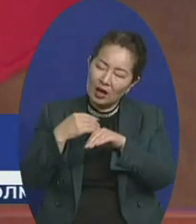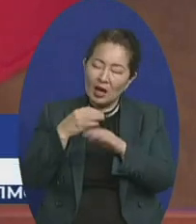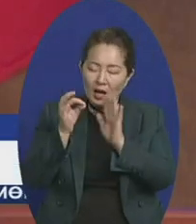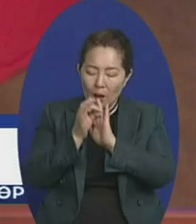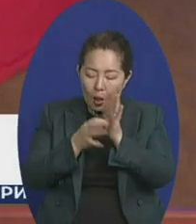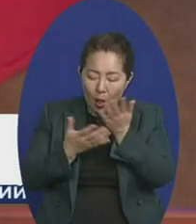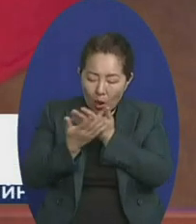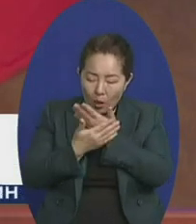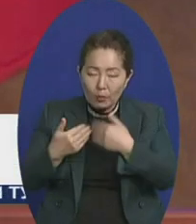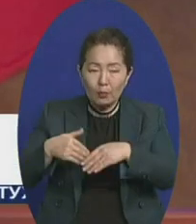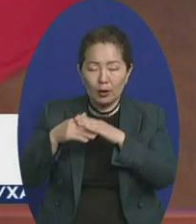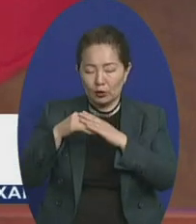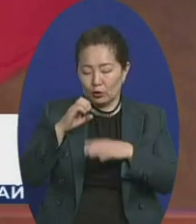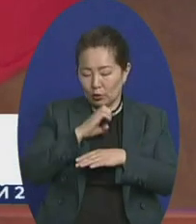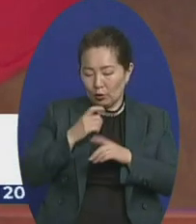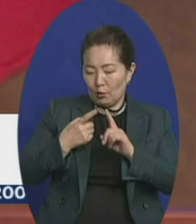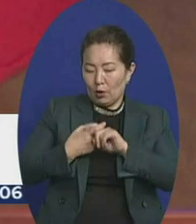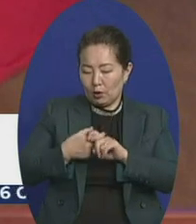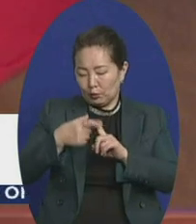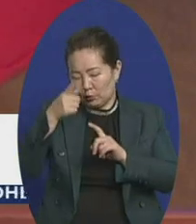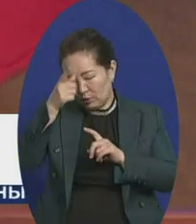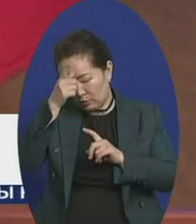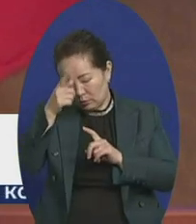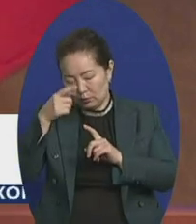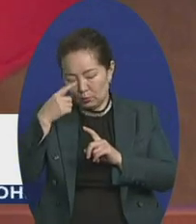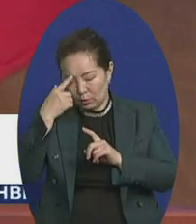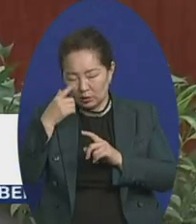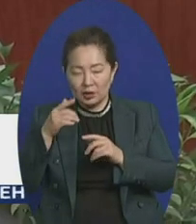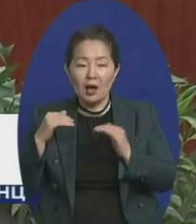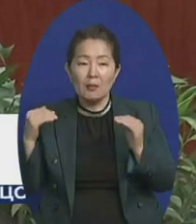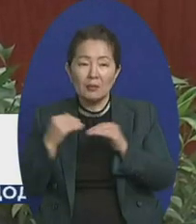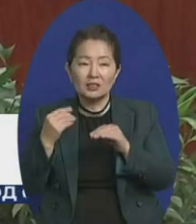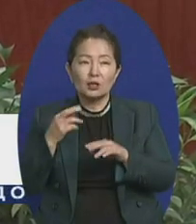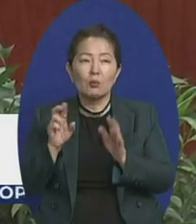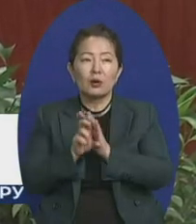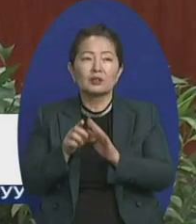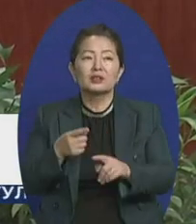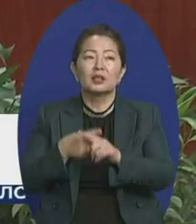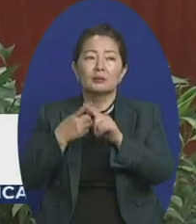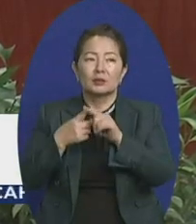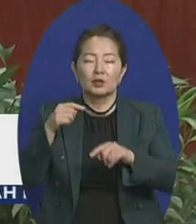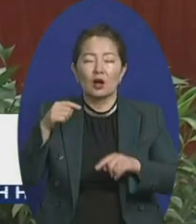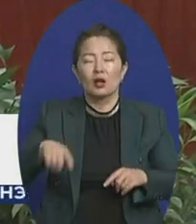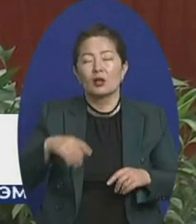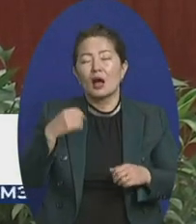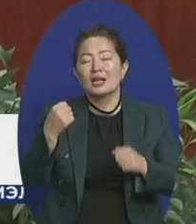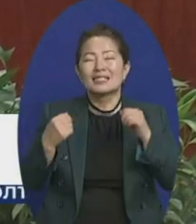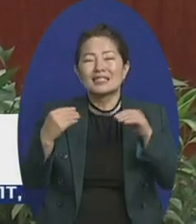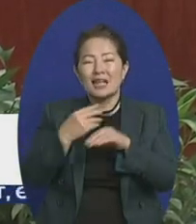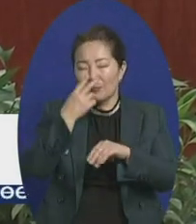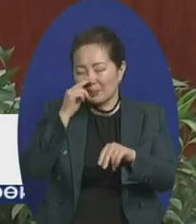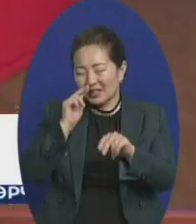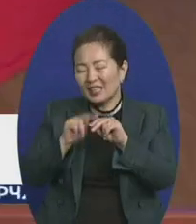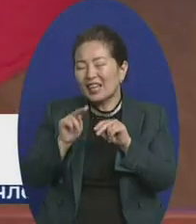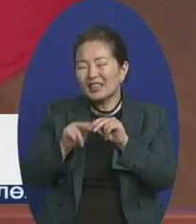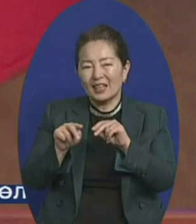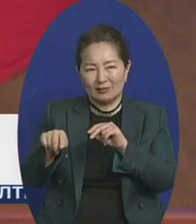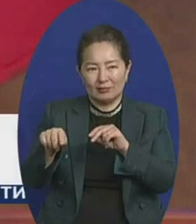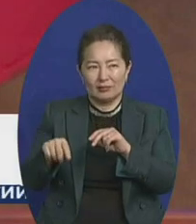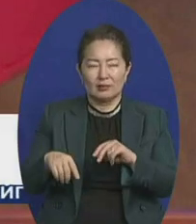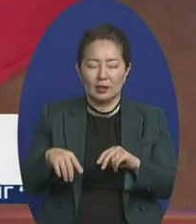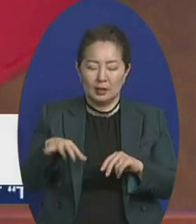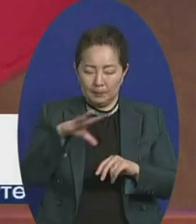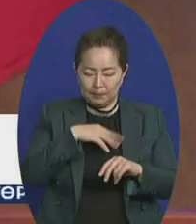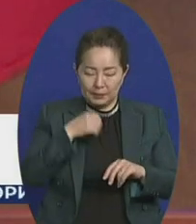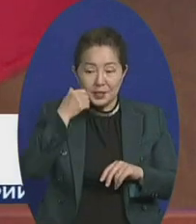Европын холбоо Монгол улсын хооронд тээврийн одоо бас бололцоо боломж нэмэгдэнэ. Өнөөдөр автозамын хяналт одоо автотээврийн хяналтуудыг бид